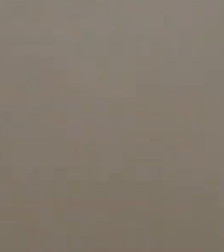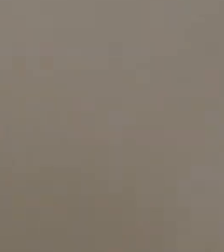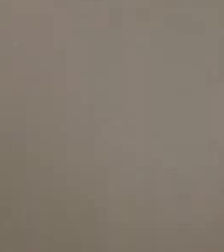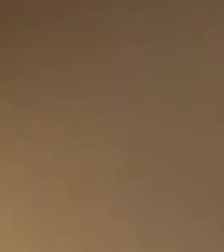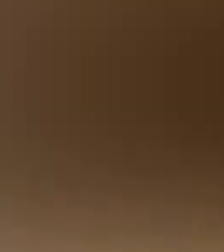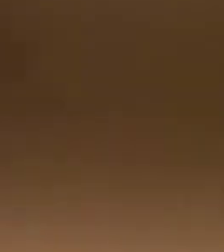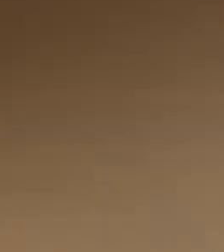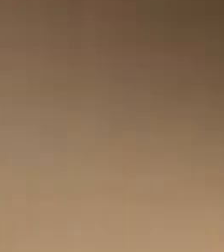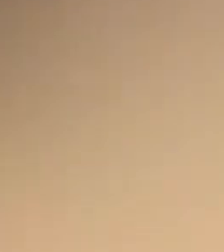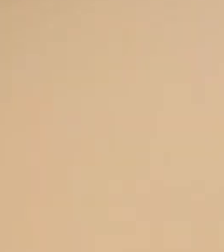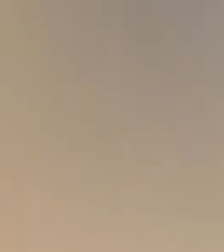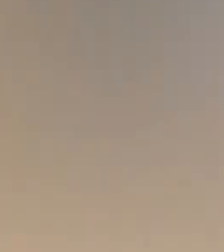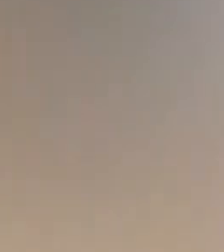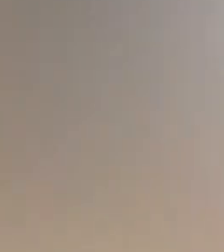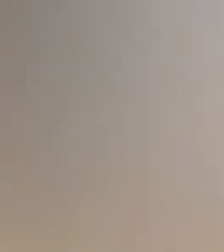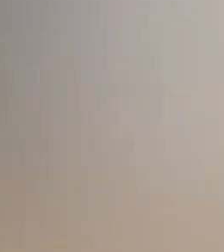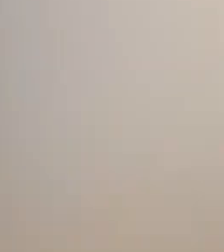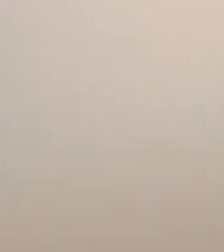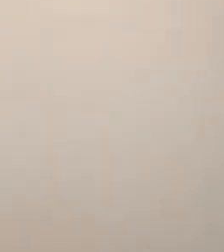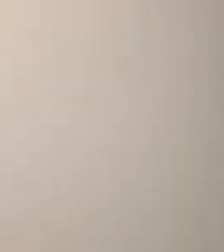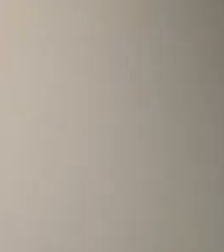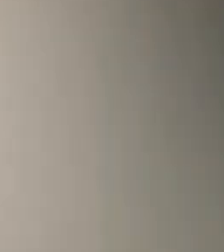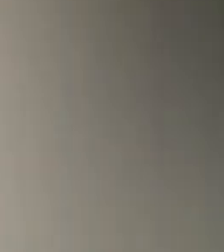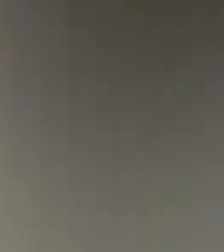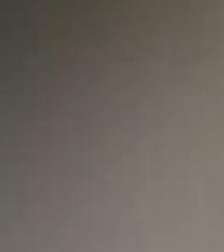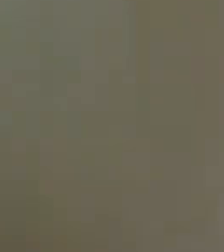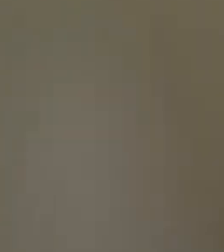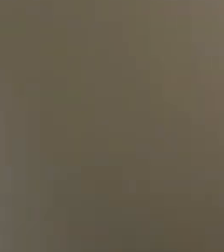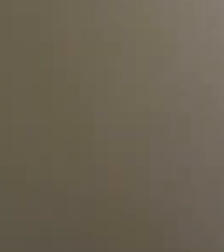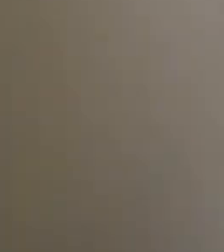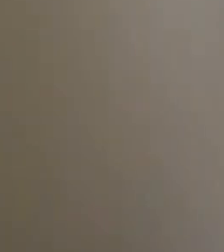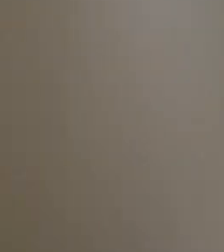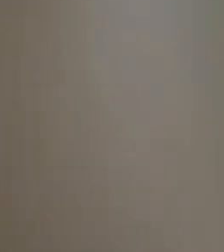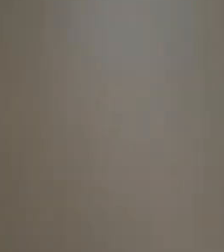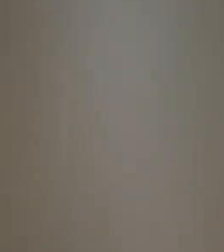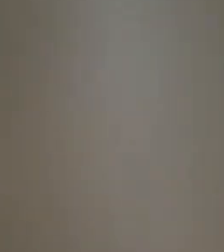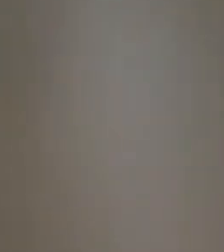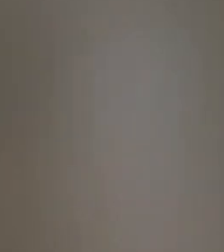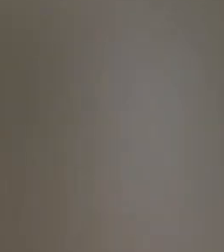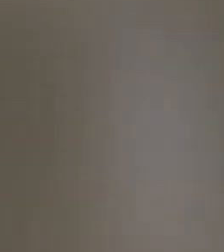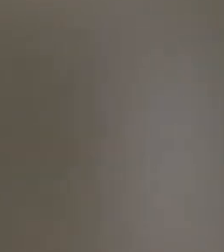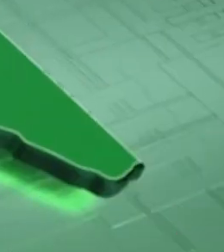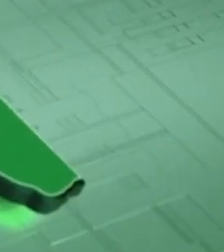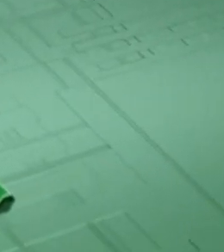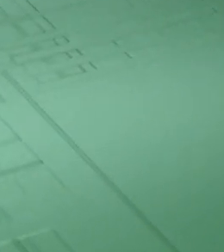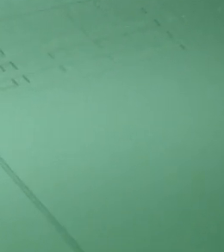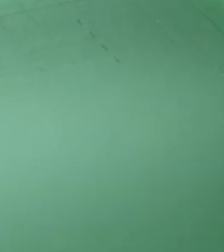Два города и несколько сел подтопило в Туркестанской области. Какой ущерб нанесен местным жителям?